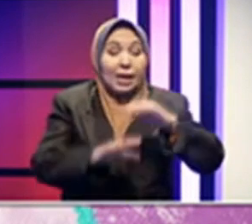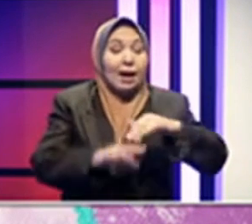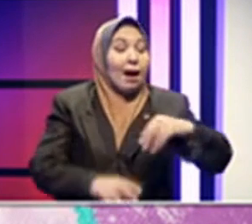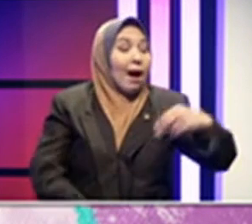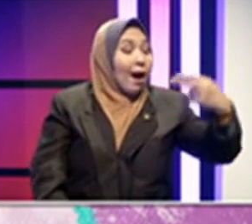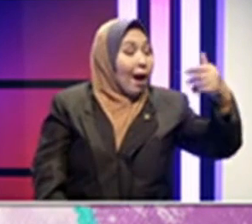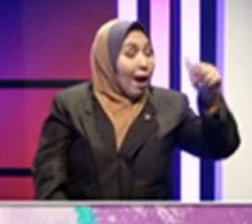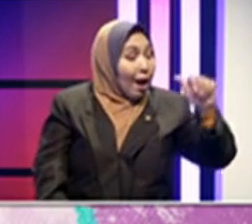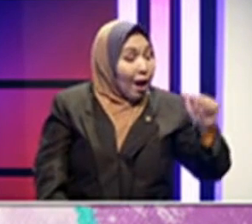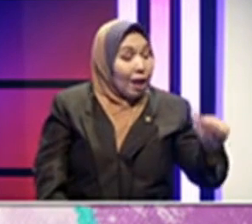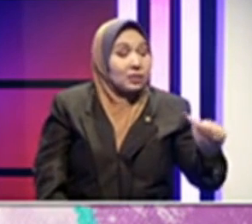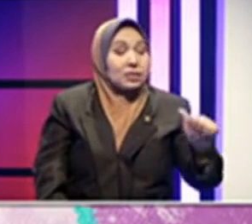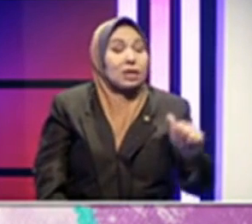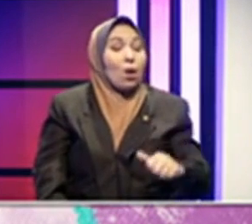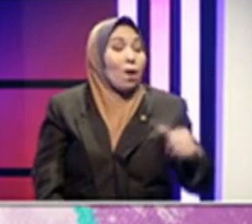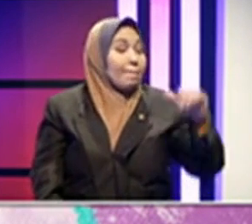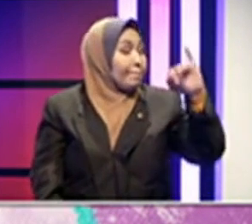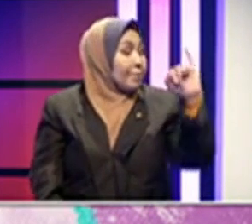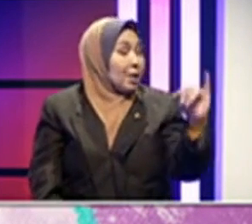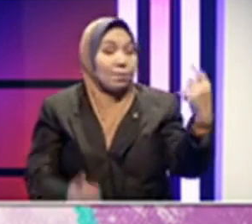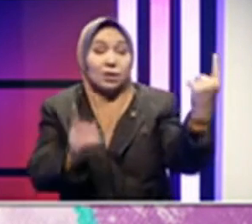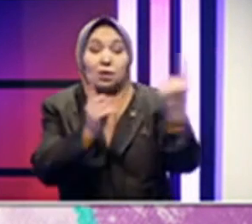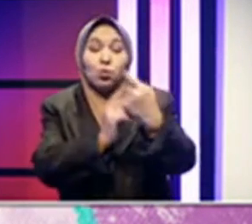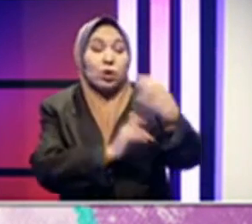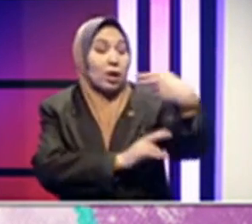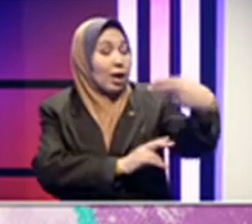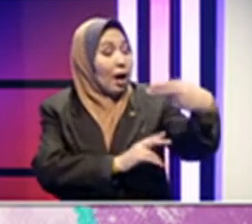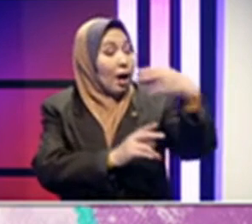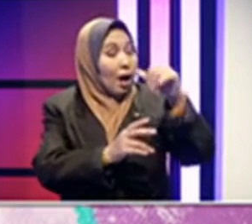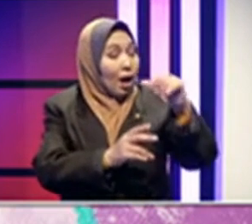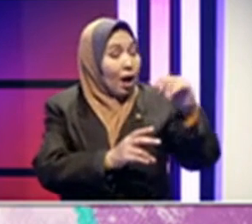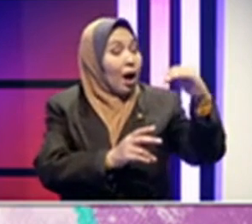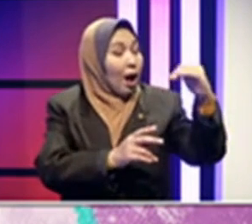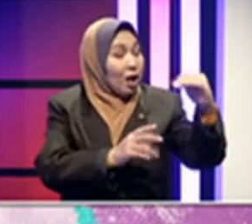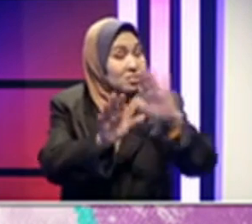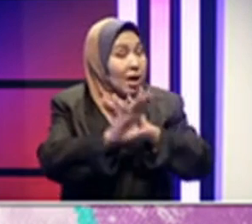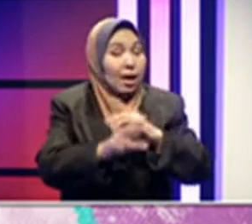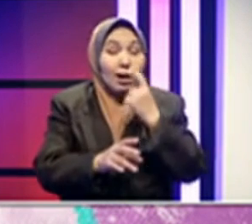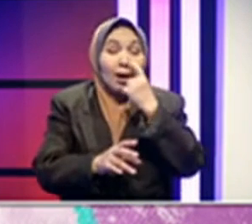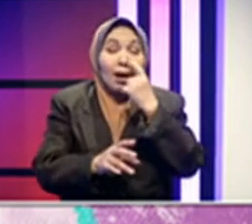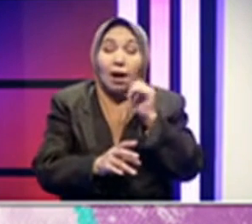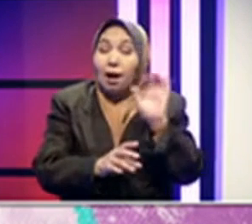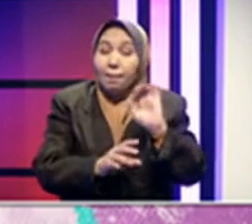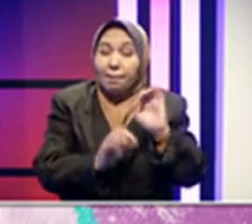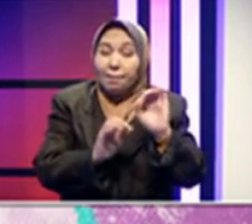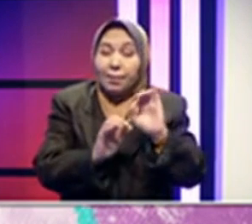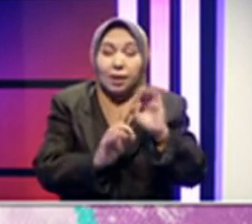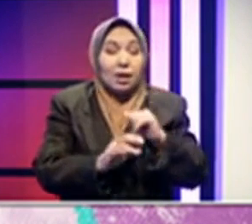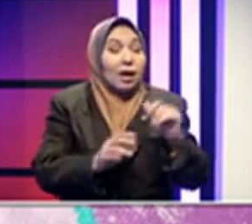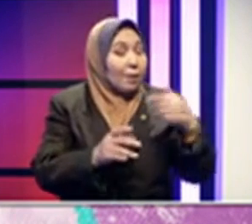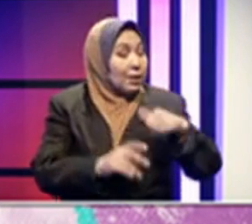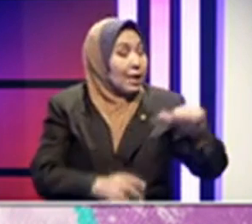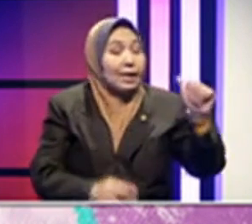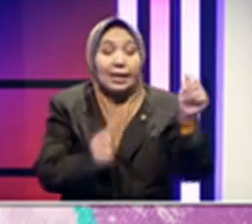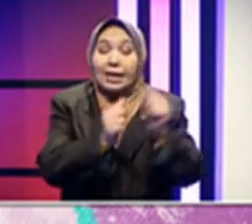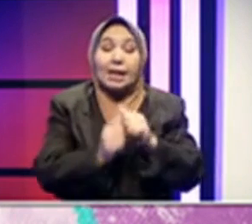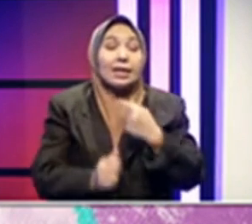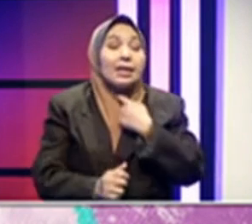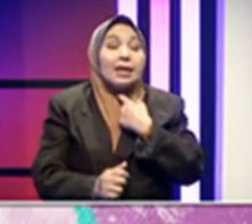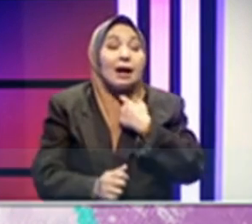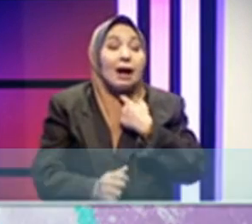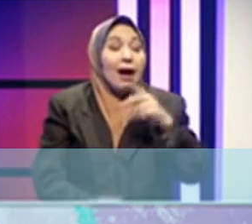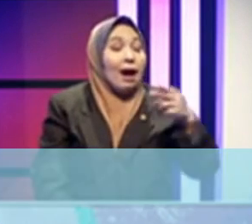had and win bertemu dengan hal-hal Ki Jelaskan bacaan kita dengan dengung hati-hati huruf H pedas dengan hukum Dul